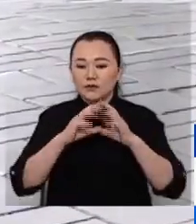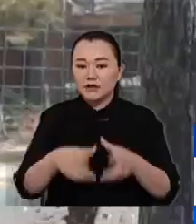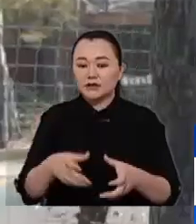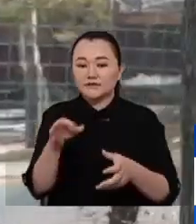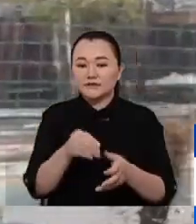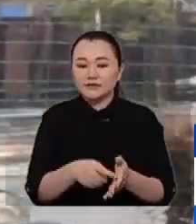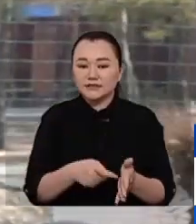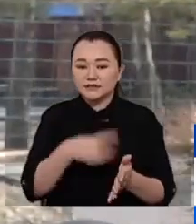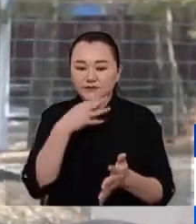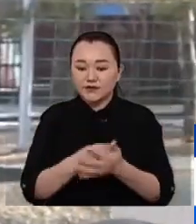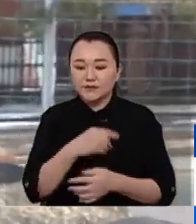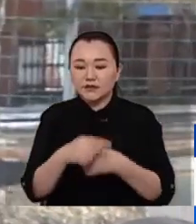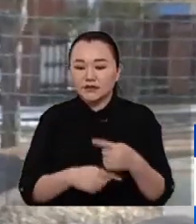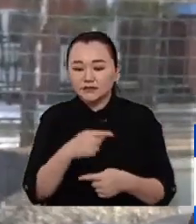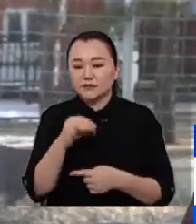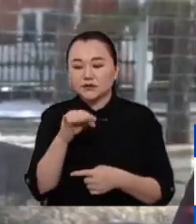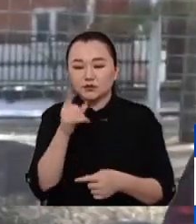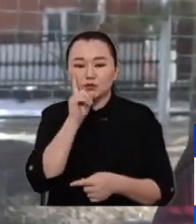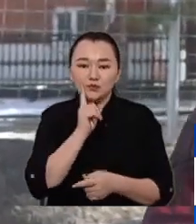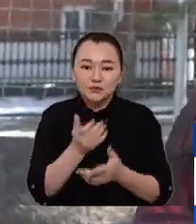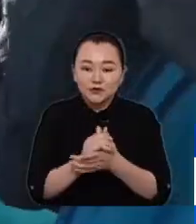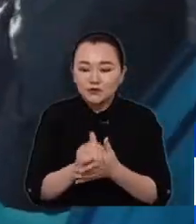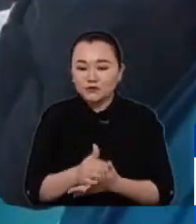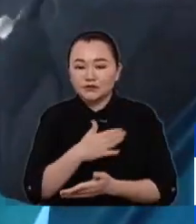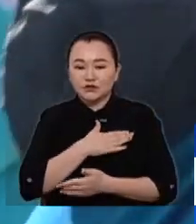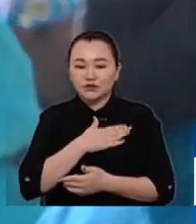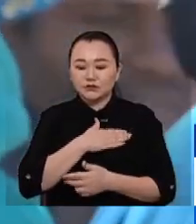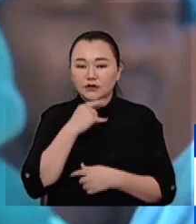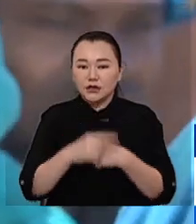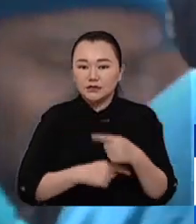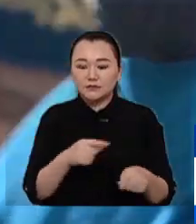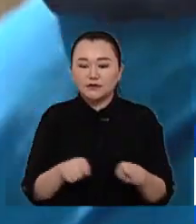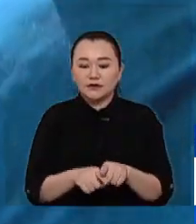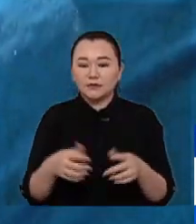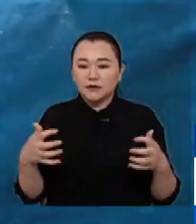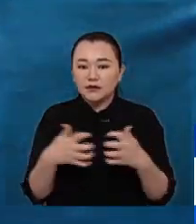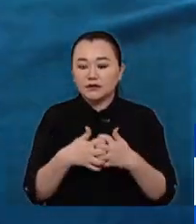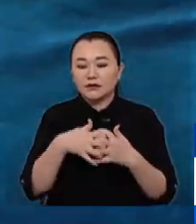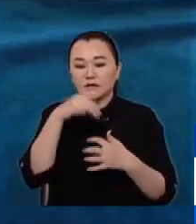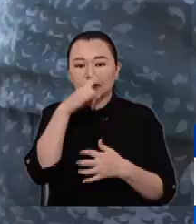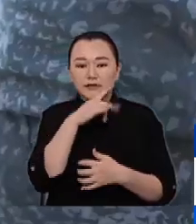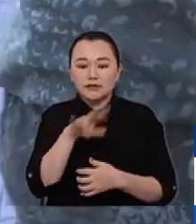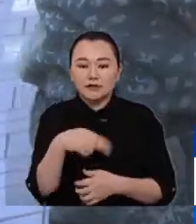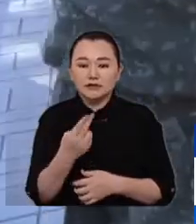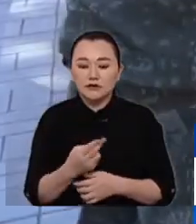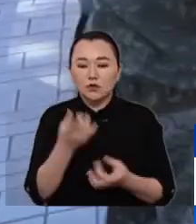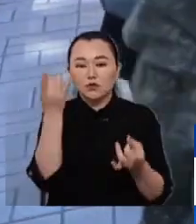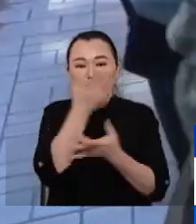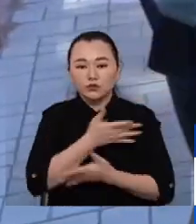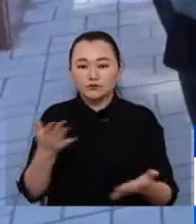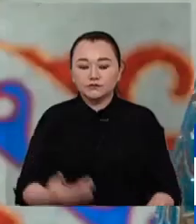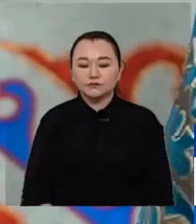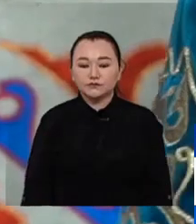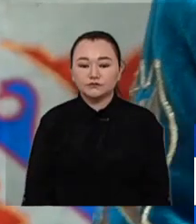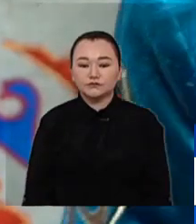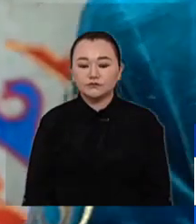Они делятся своими традициями и с удовольствием знакомятся с нашими. Так приобщаются к казахской национальной культуре.